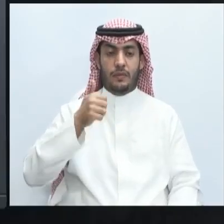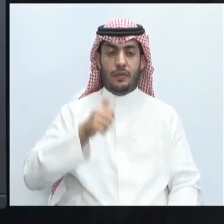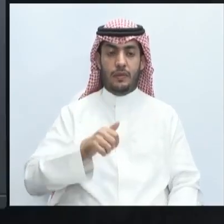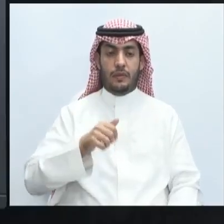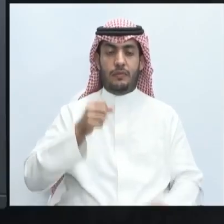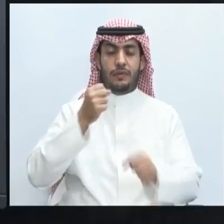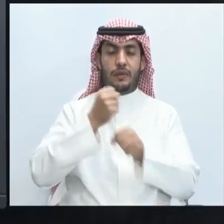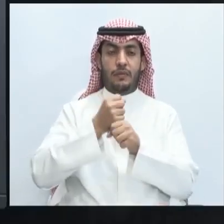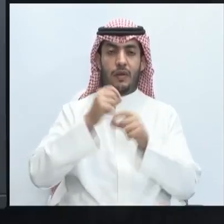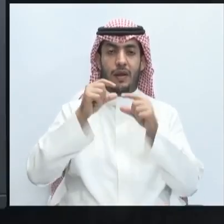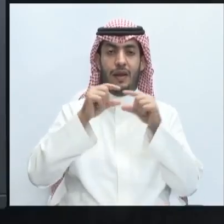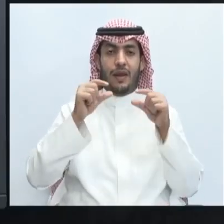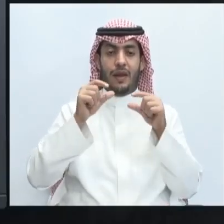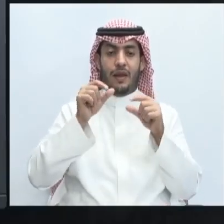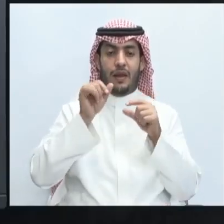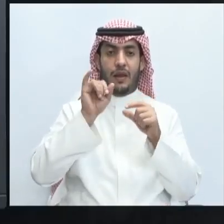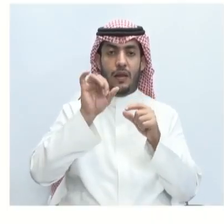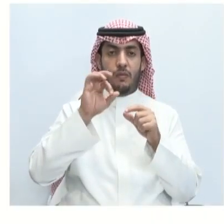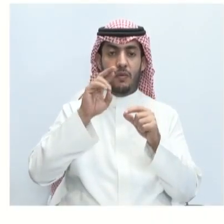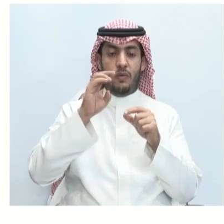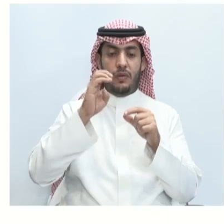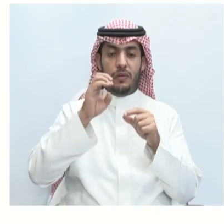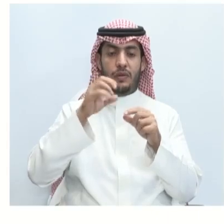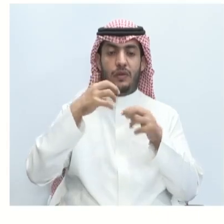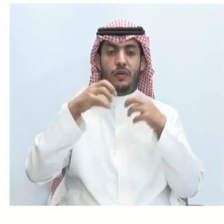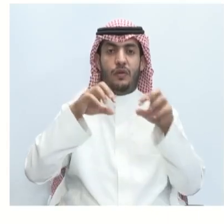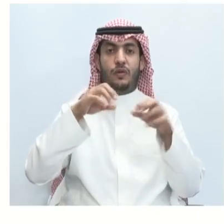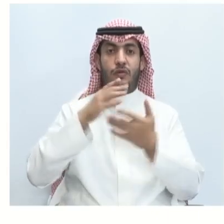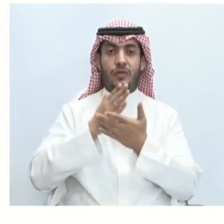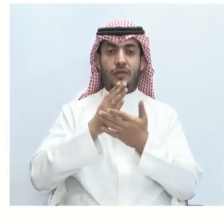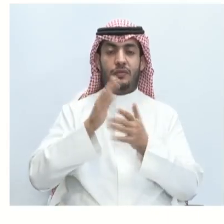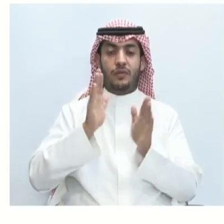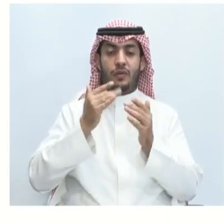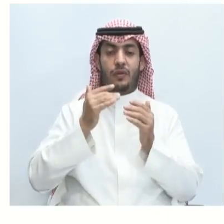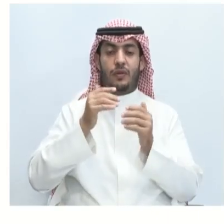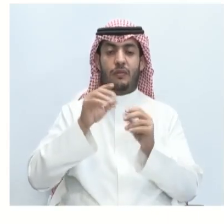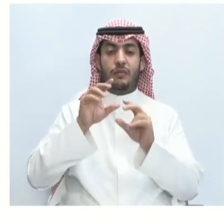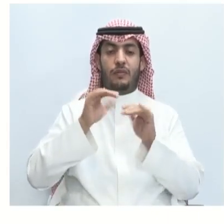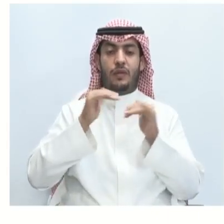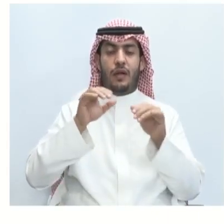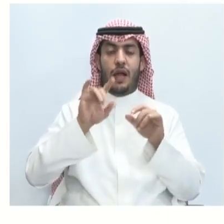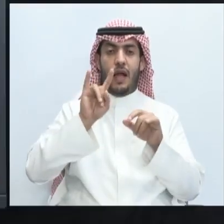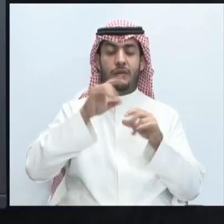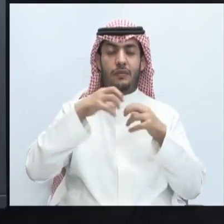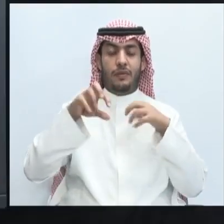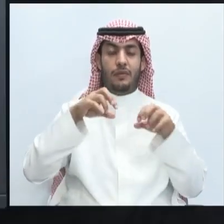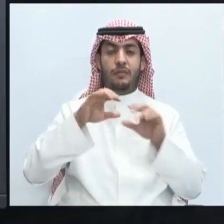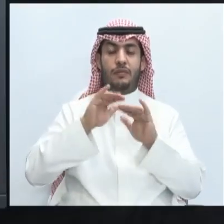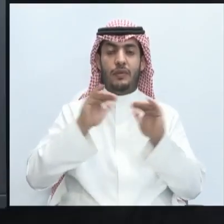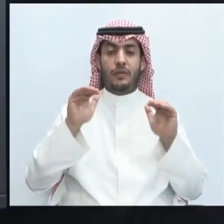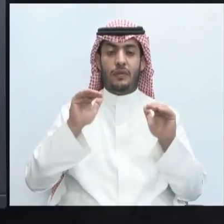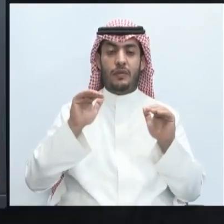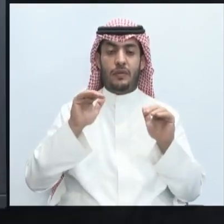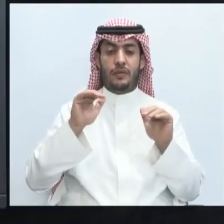باستخدام النماذج هنا ابنائي بناتي نستطيع ان نقول قسم الصندوق الى عشره اقسام متساويه عشره اقسام متساويه